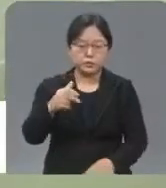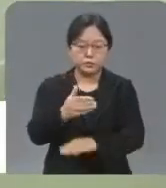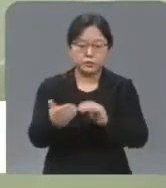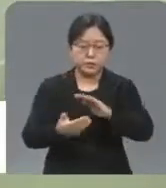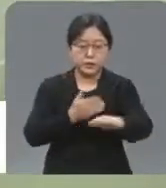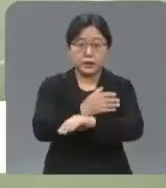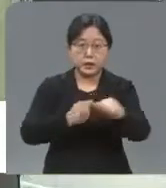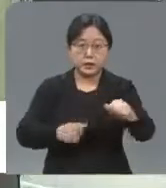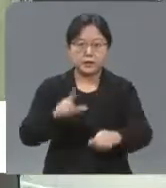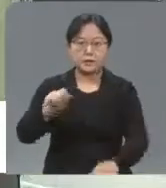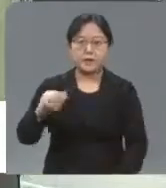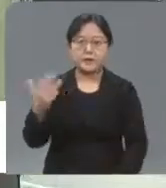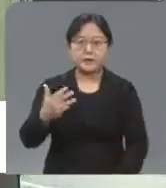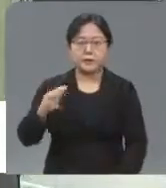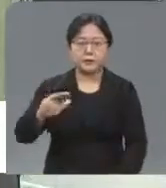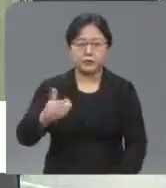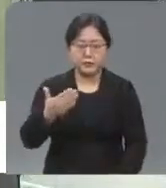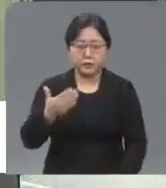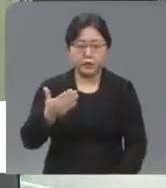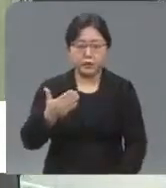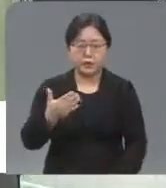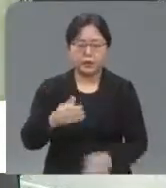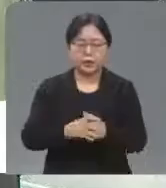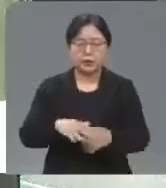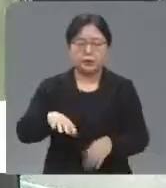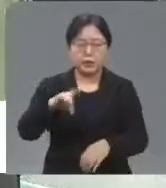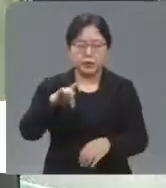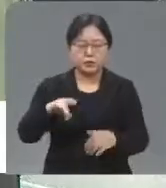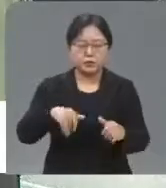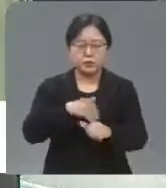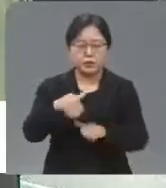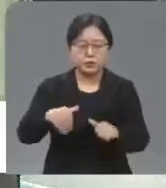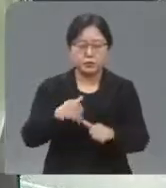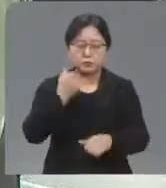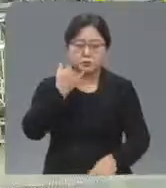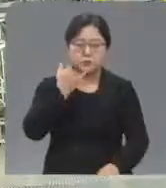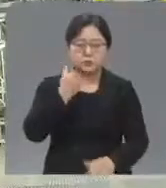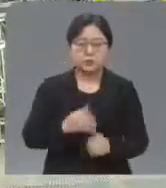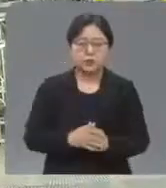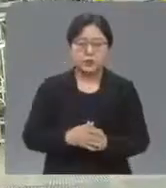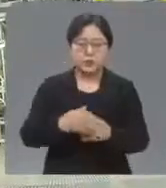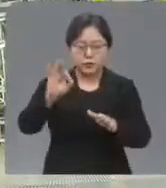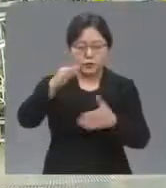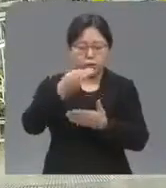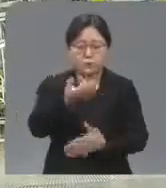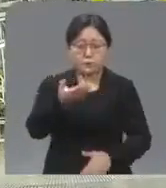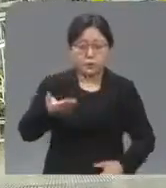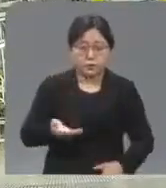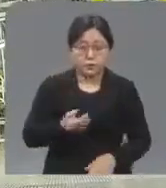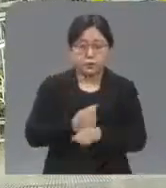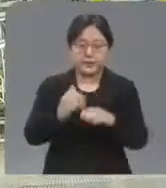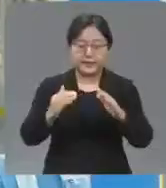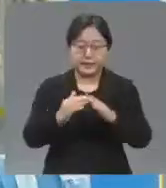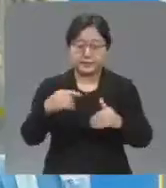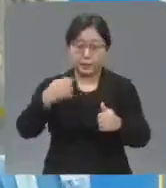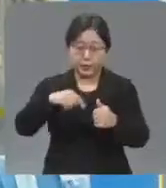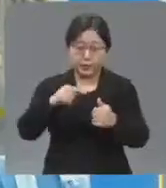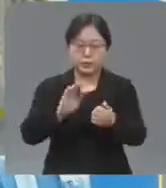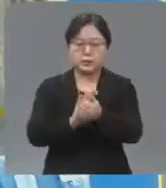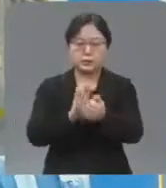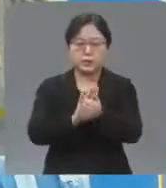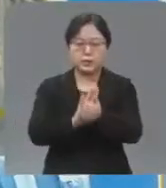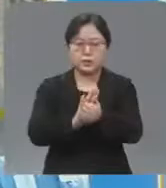내약만 18,900여 대를 기록해 일단 시장 반응은 뜨겁습니다. 임금을 낮추는 대신 주거와 교육 등을